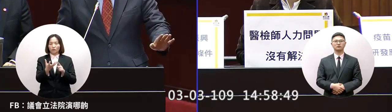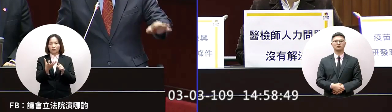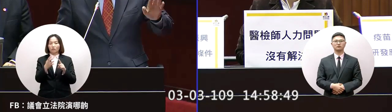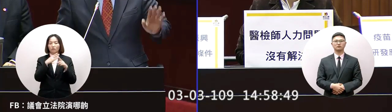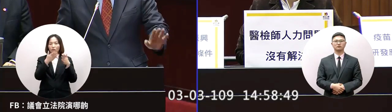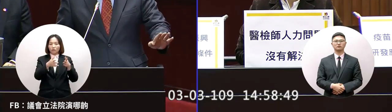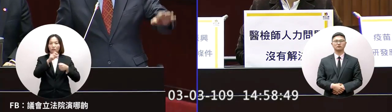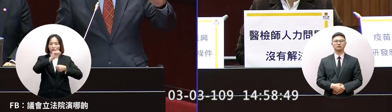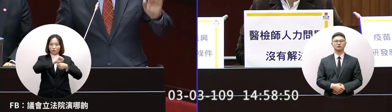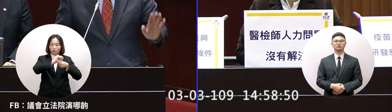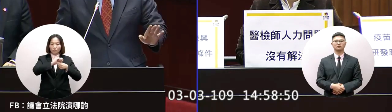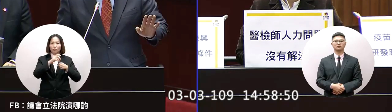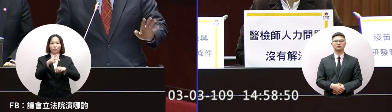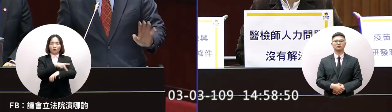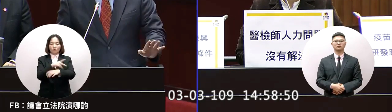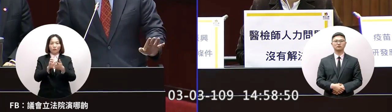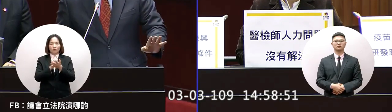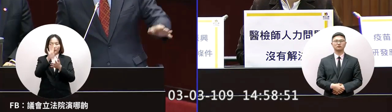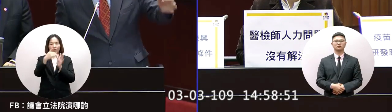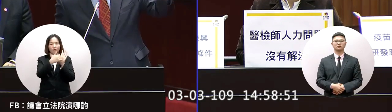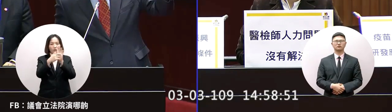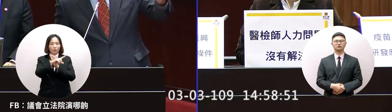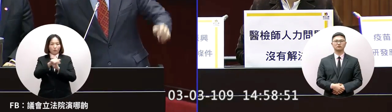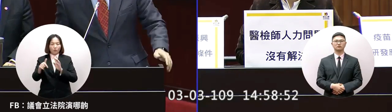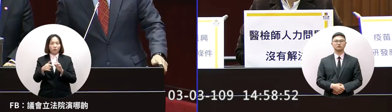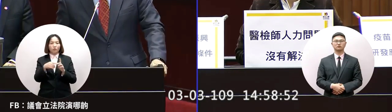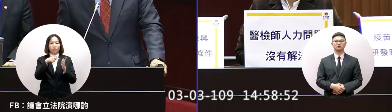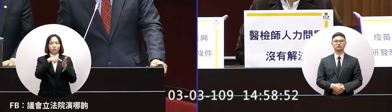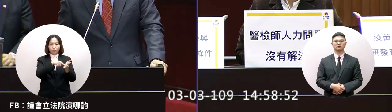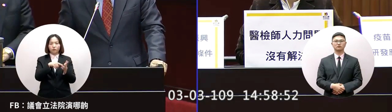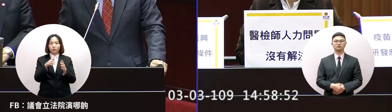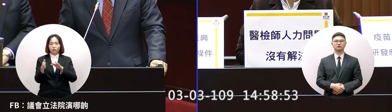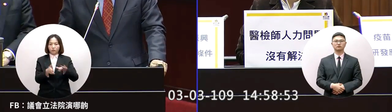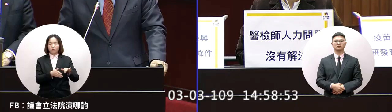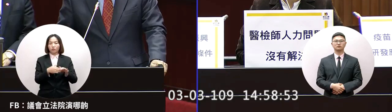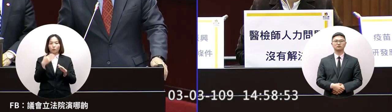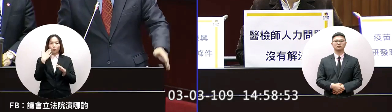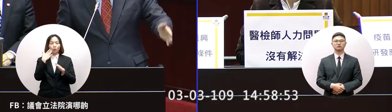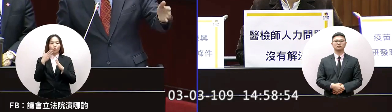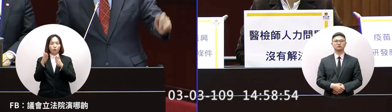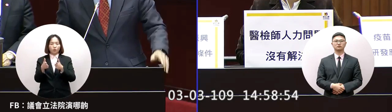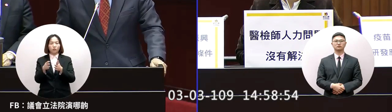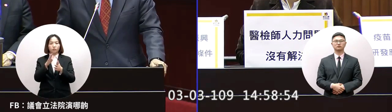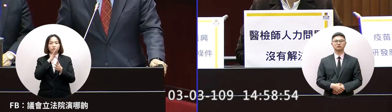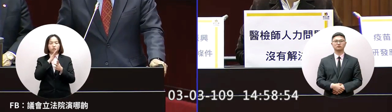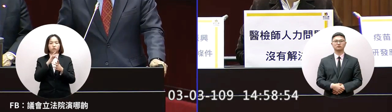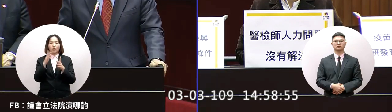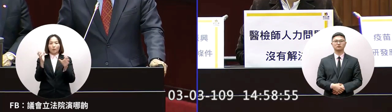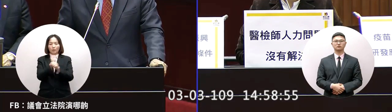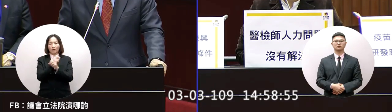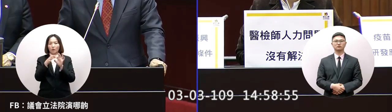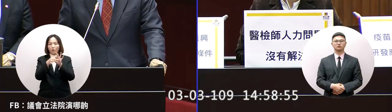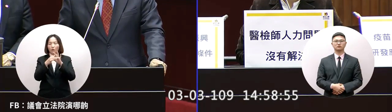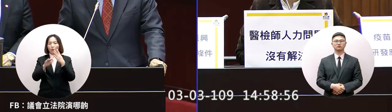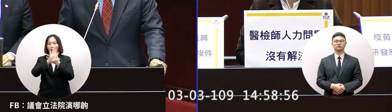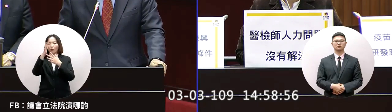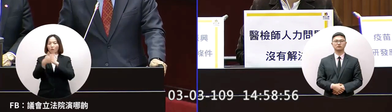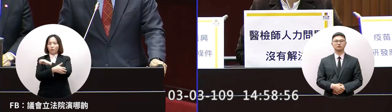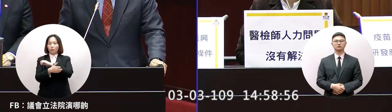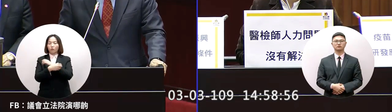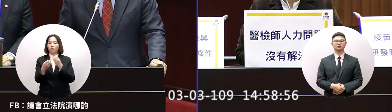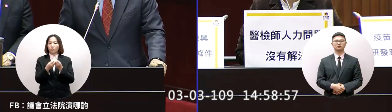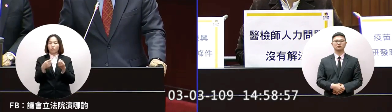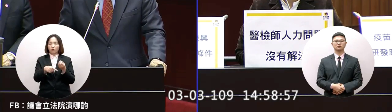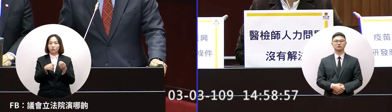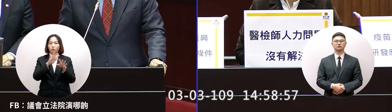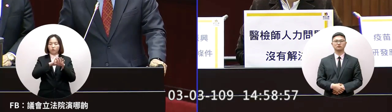在加班费啦、通报啦、防疫的器材等等。其中对于有关我们失联移工的这一部分，其实我们也仍